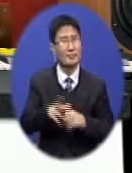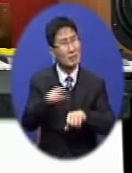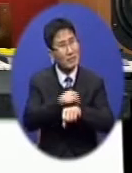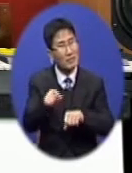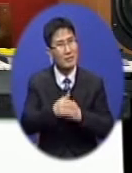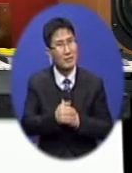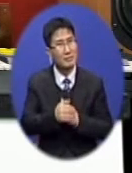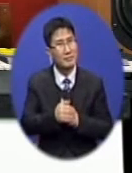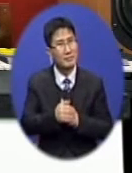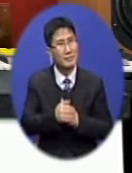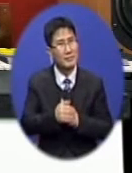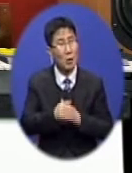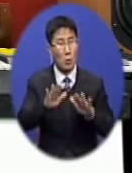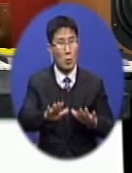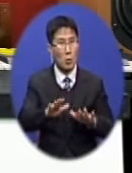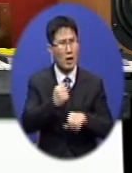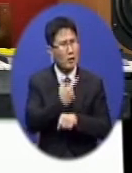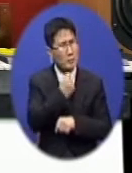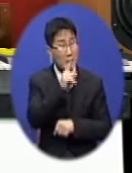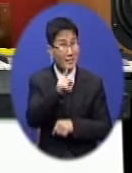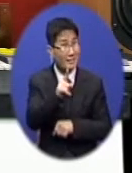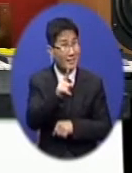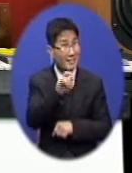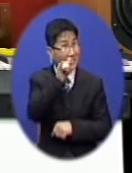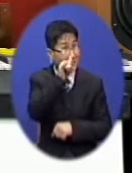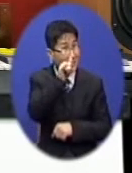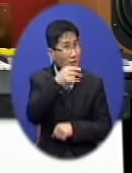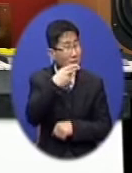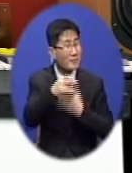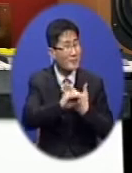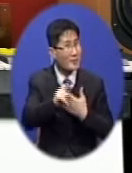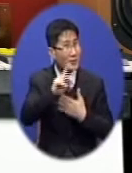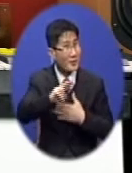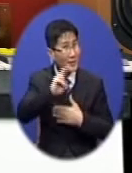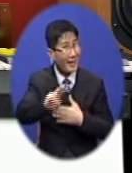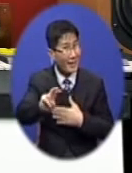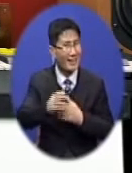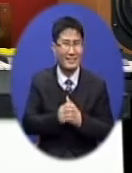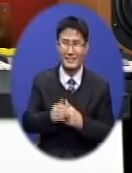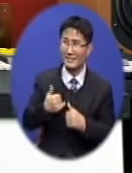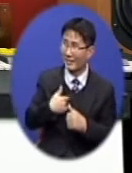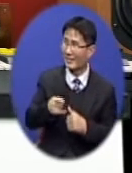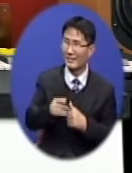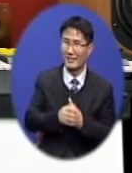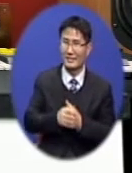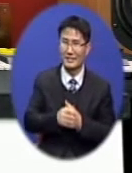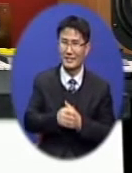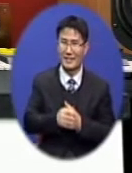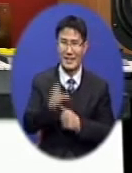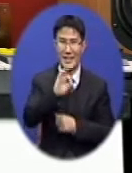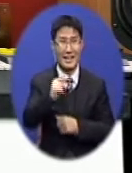특별히 아버님 뭐 오늘 하실 말씀 없으시면은 노래 먼저 들어볼까요? 예, 안동역에서. 네, 네.